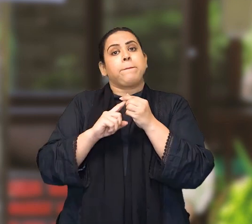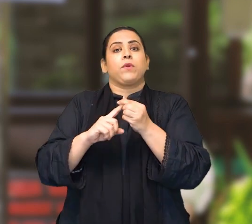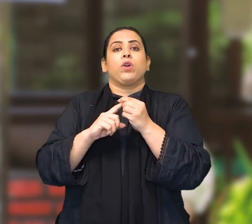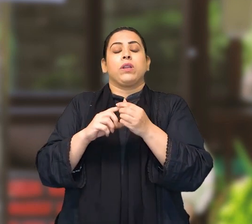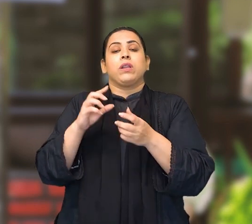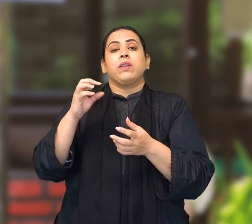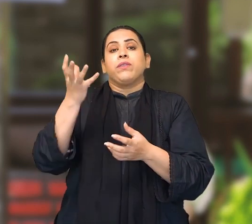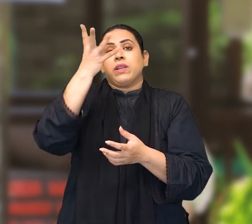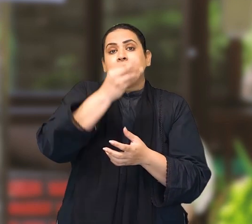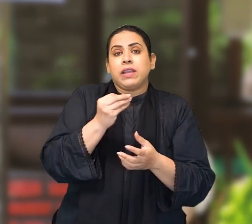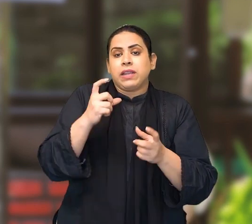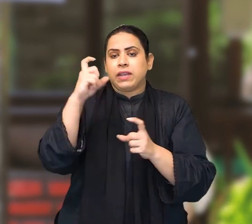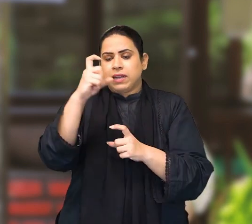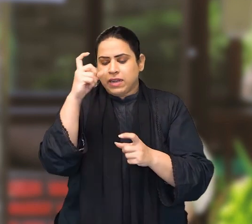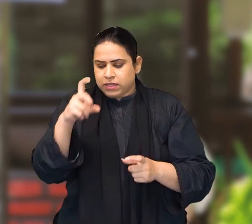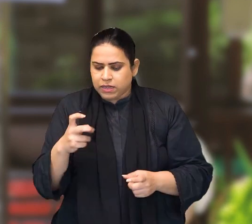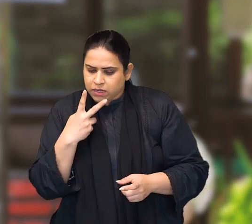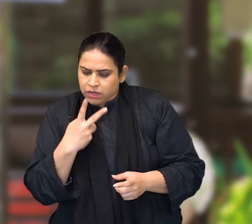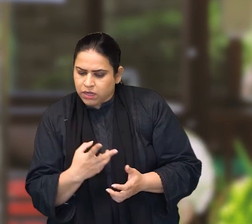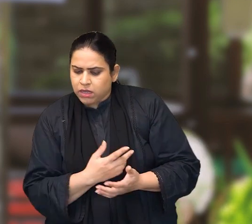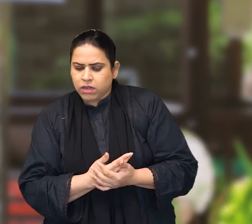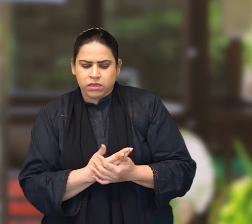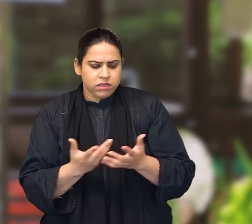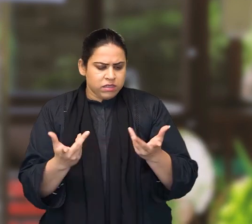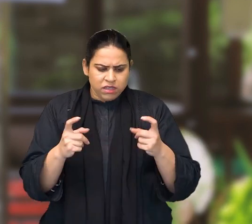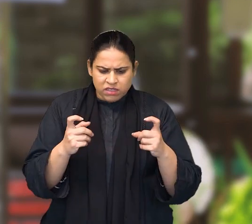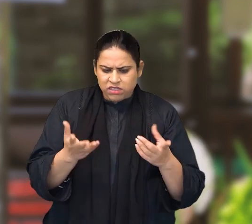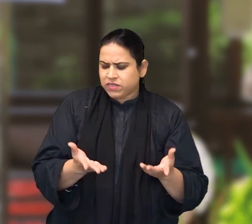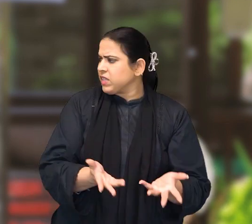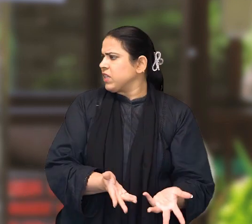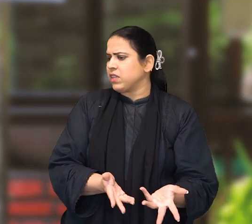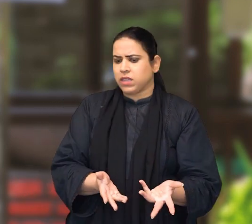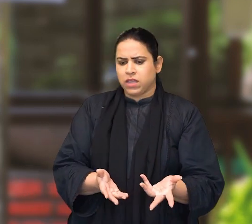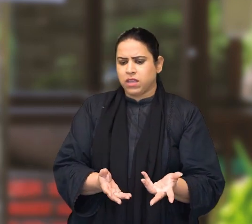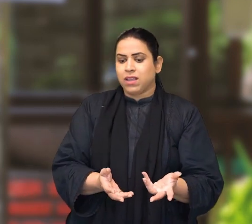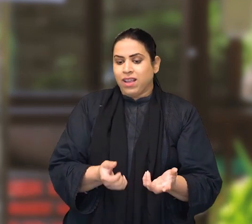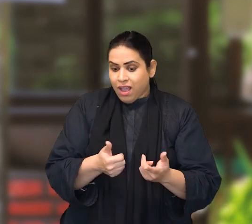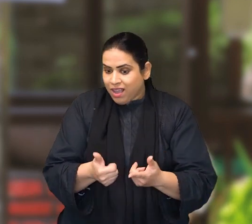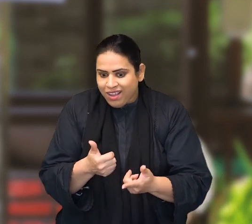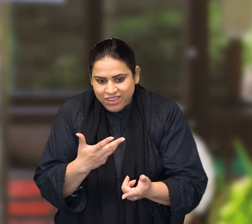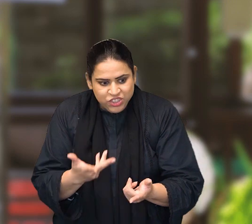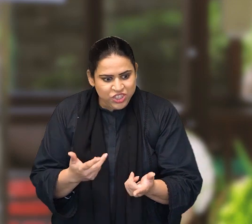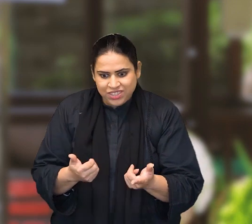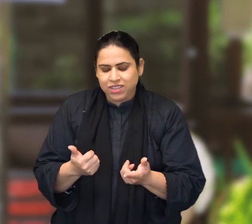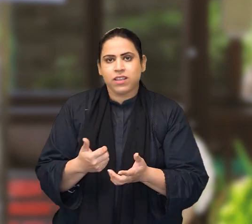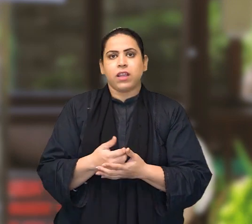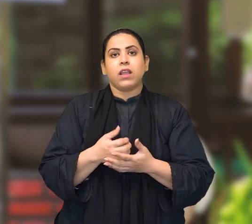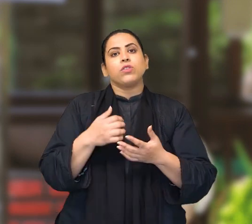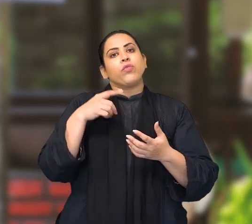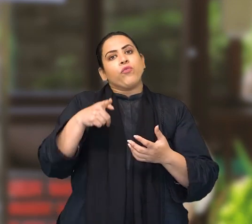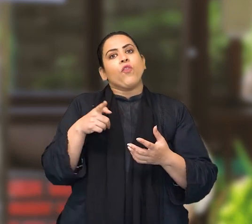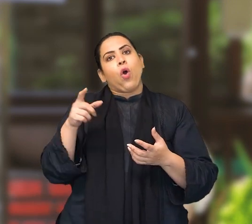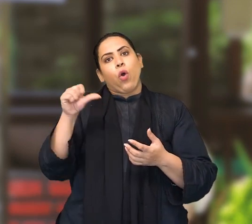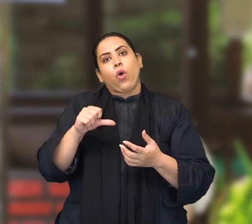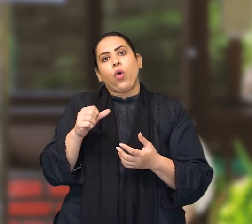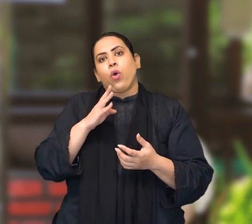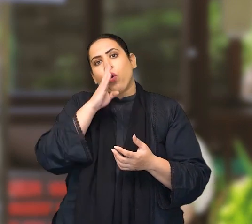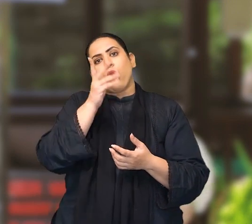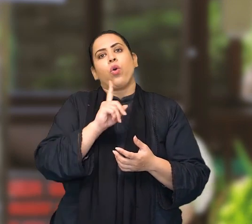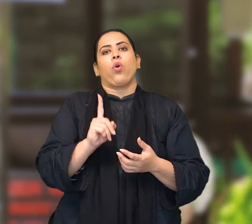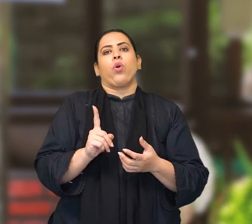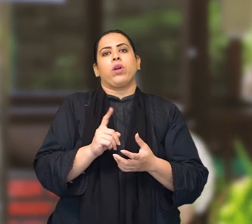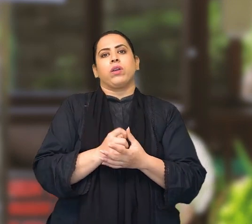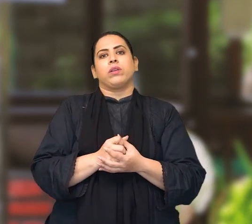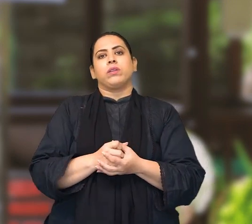पास एज अ क्लाइंट आपके डिलीवरेबल्स आएँ यू डोंट हैव मोर थिंग्स टू कंप्लेन अबाउट. आपको उसके बारे में